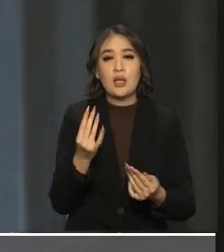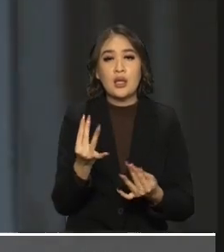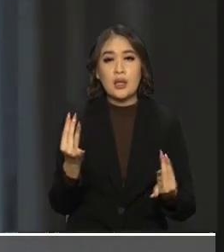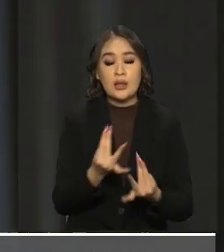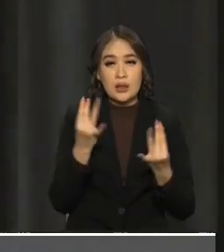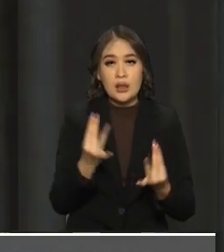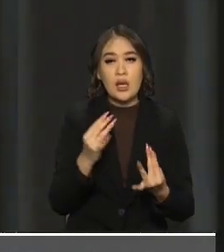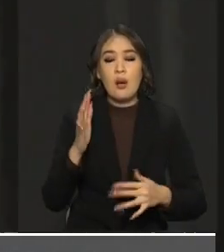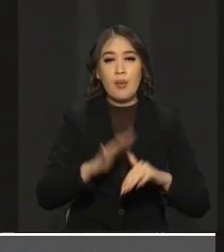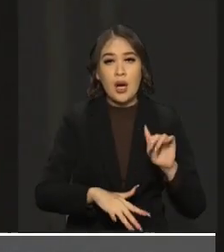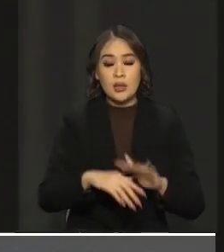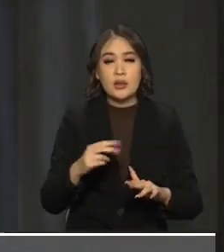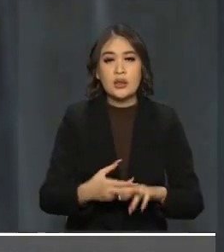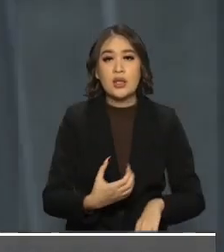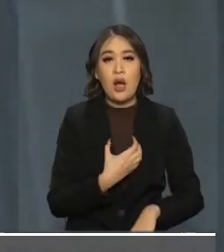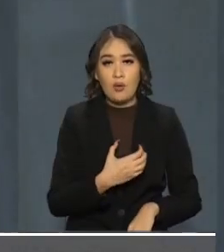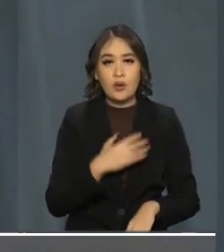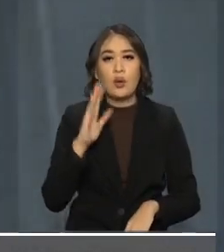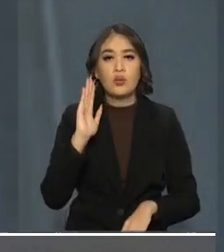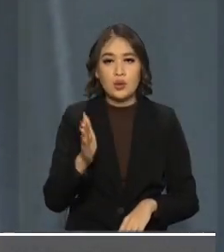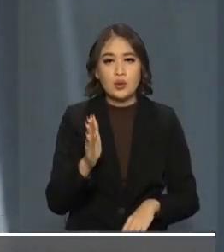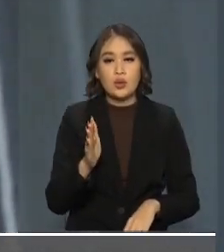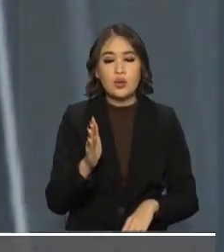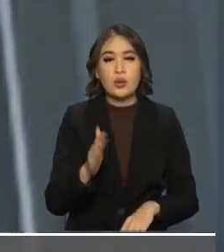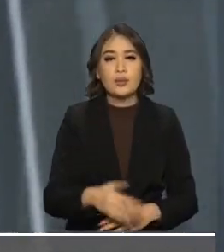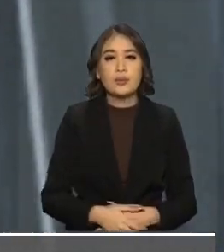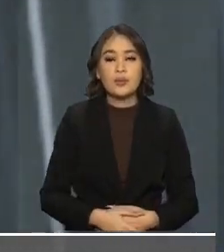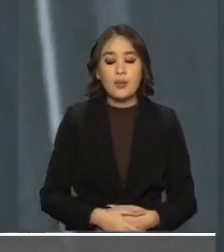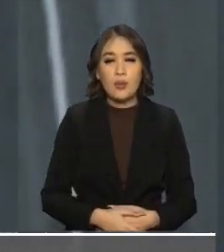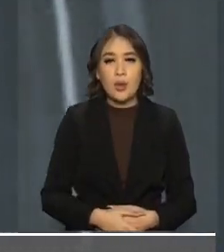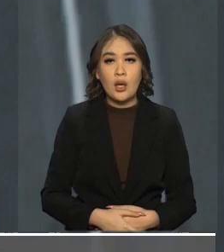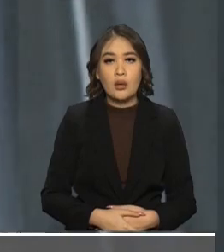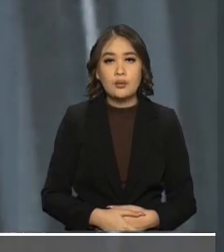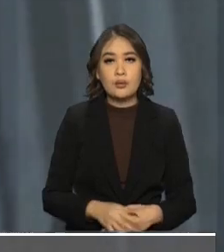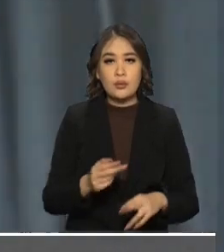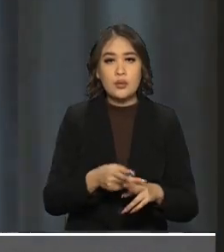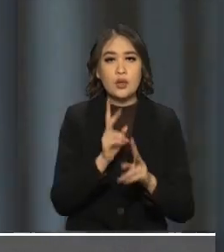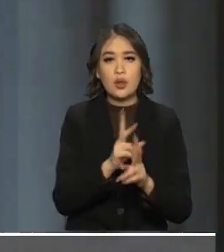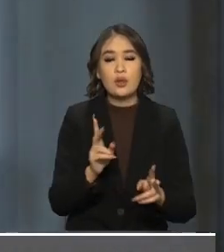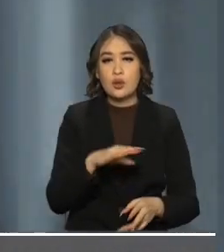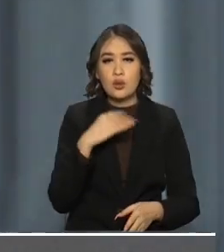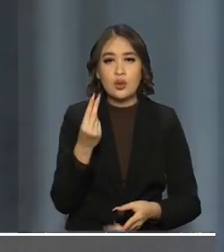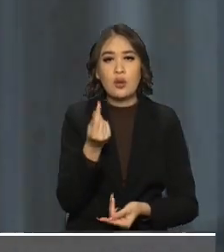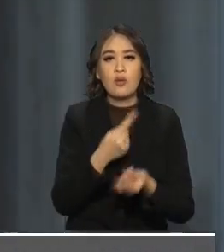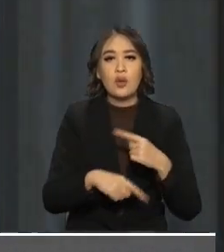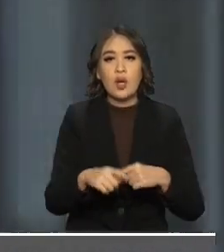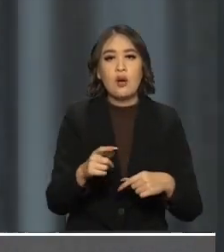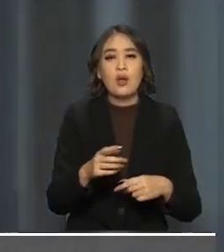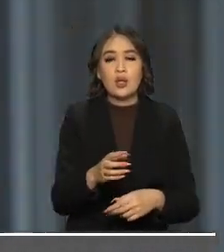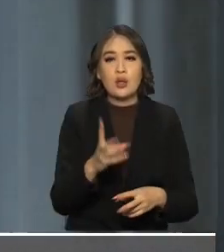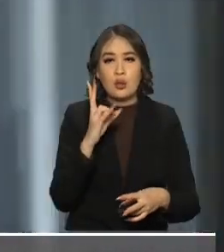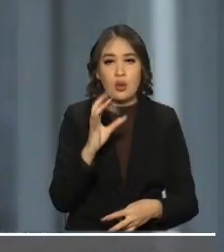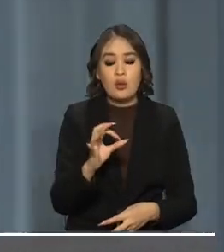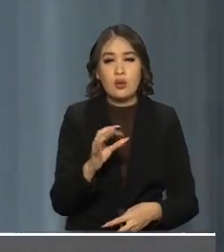что как бы страховой рынок, он будет, естественно, очень сильно сопротивляться этому, потому что никому не хочется возвращать то, что получено, да? Но